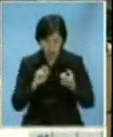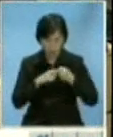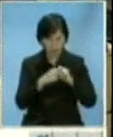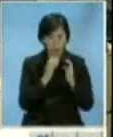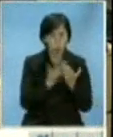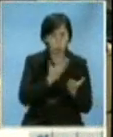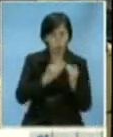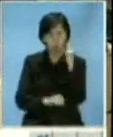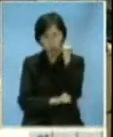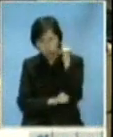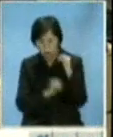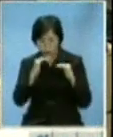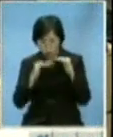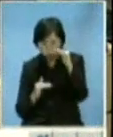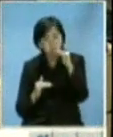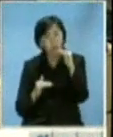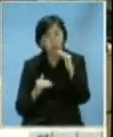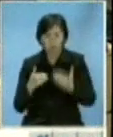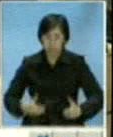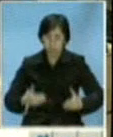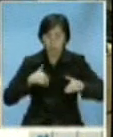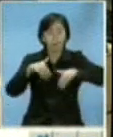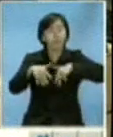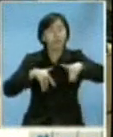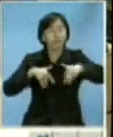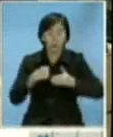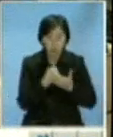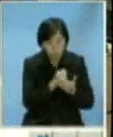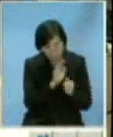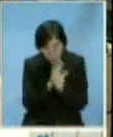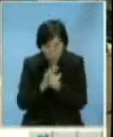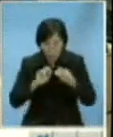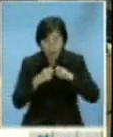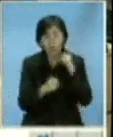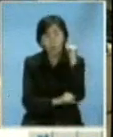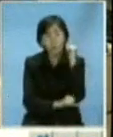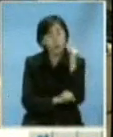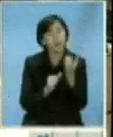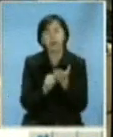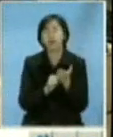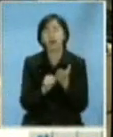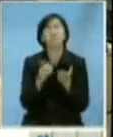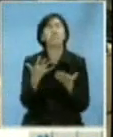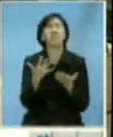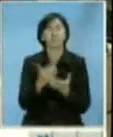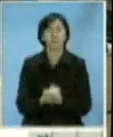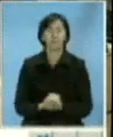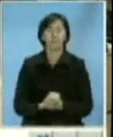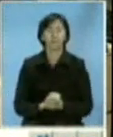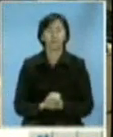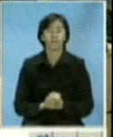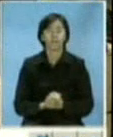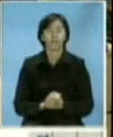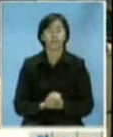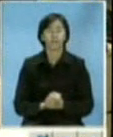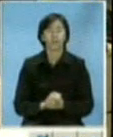สูงไม่ได้ช่วยยกระดับชีวิตและช่วยเหลือแก้ไขปัญหาความยากจนของพี่น้องประชาชน